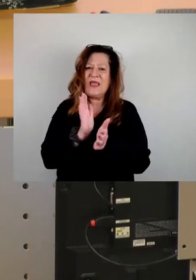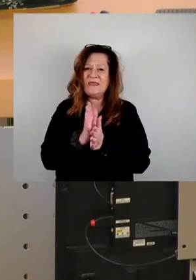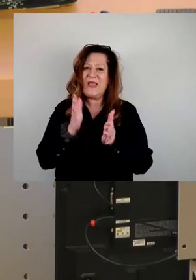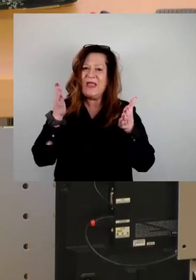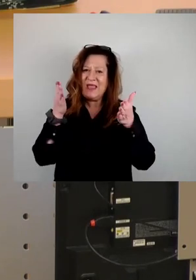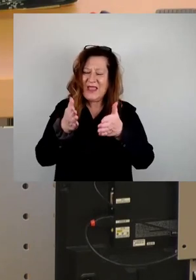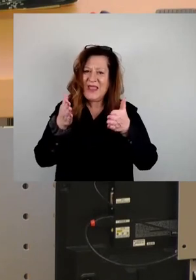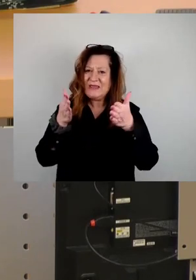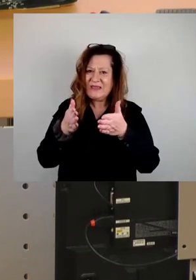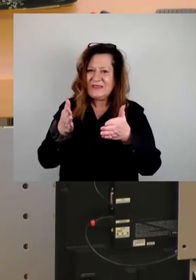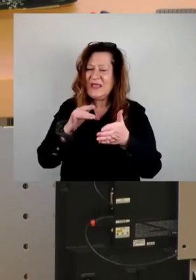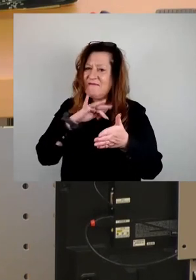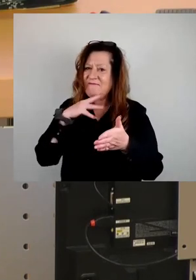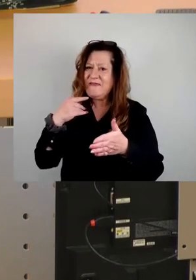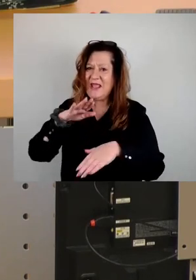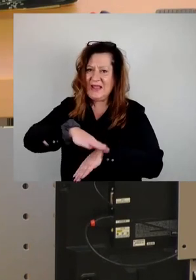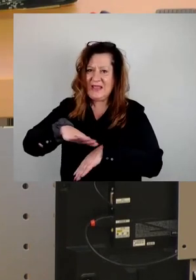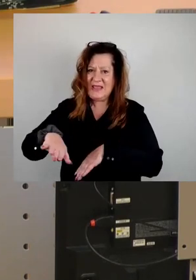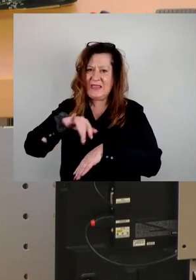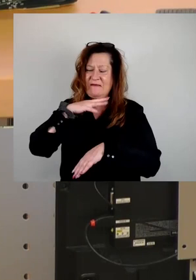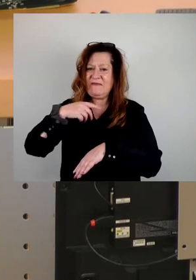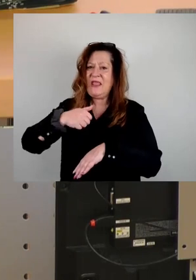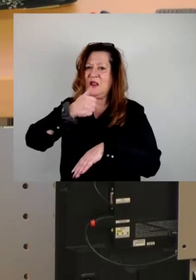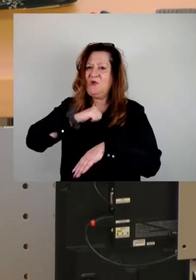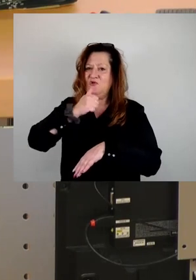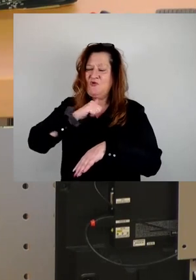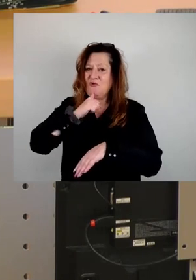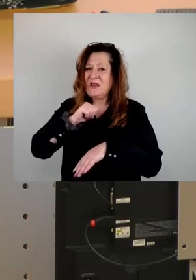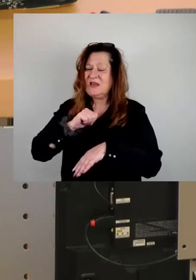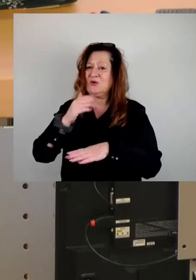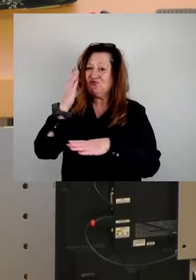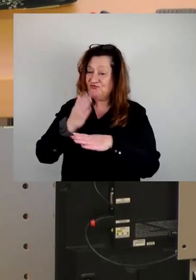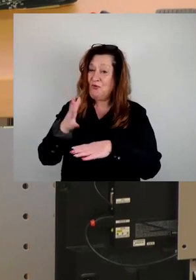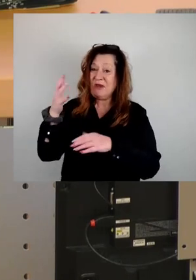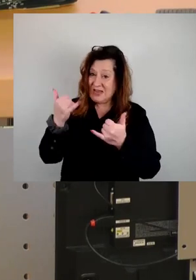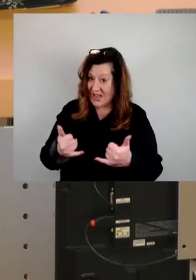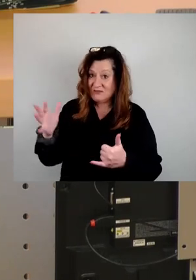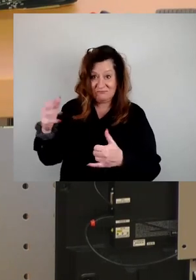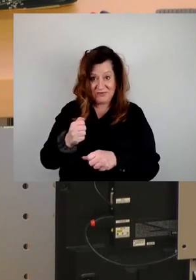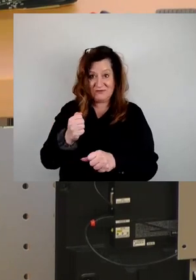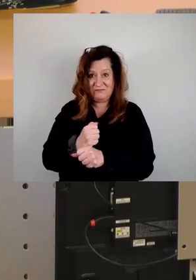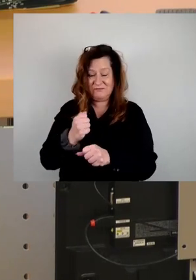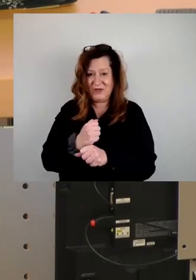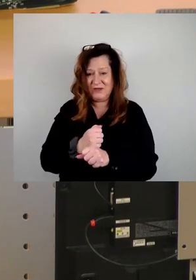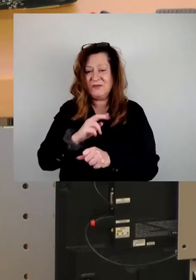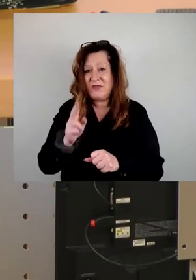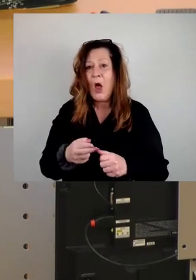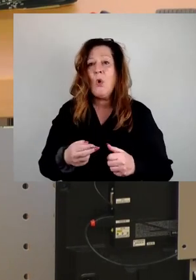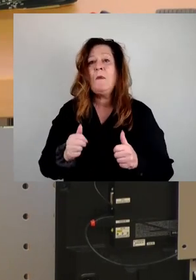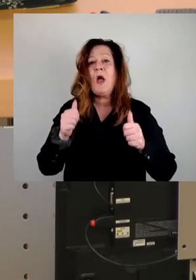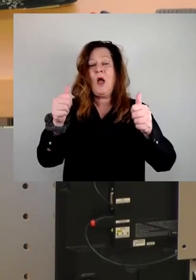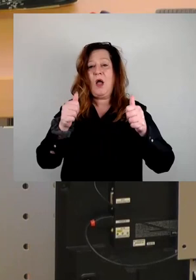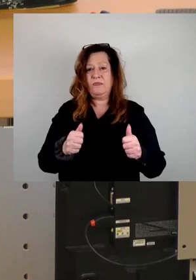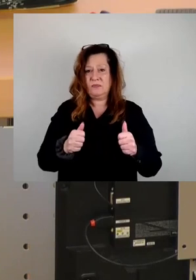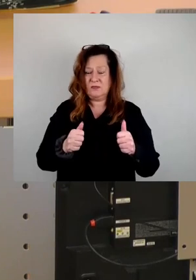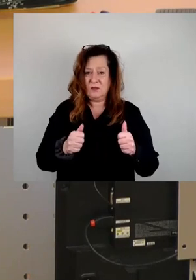und Jugendlichen bereits im Prozess jetzt gibt. Und entsprechend haben wir eben nochmal den Ergänzungsantrag gestellt, dass die Interessen von Kindern